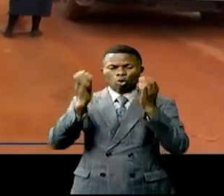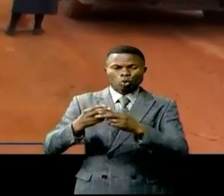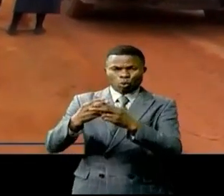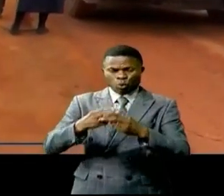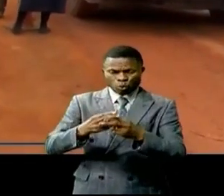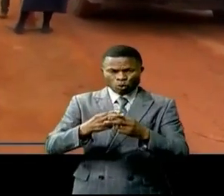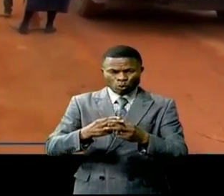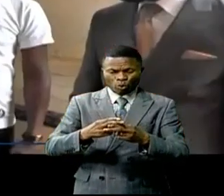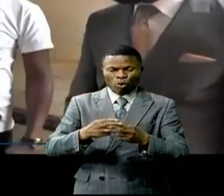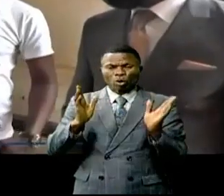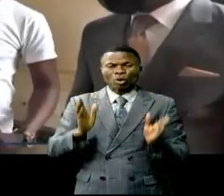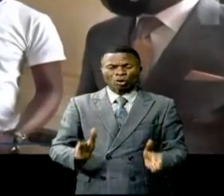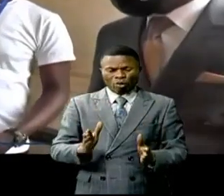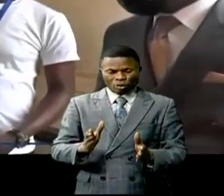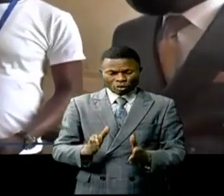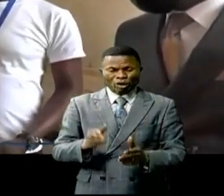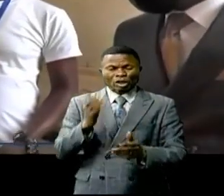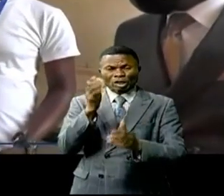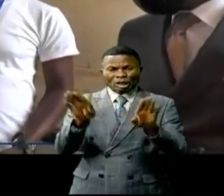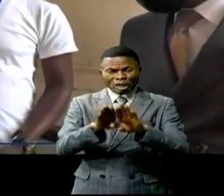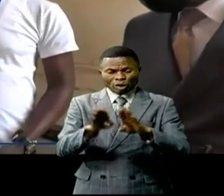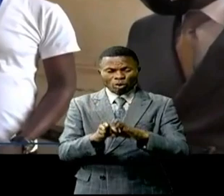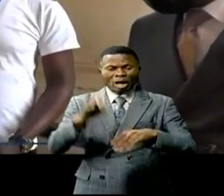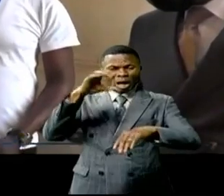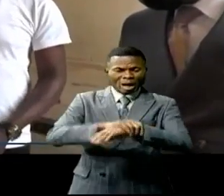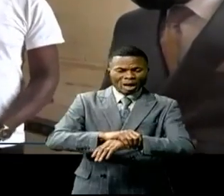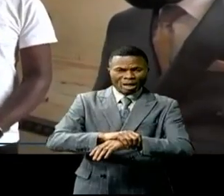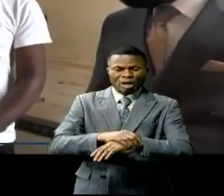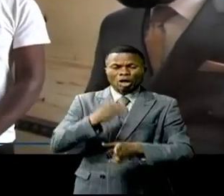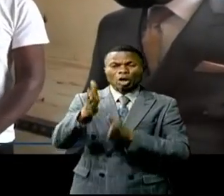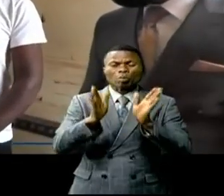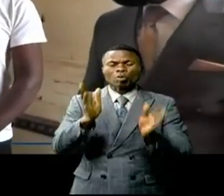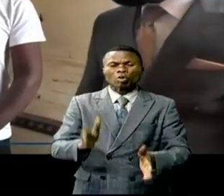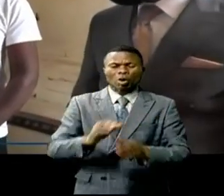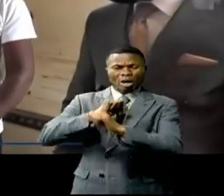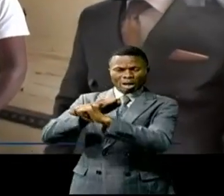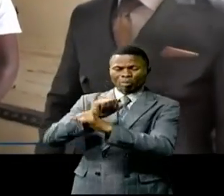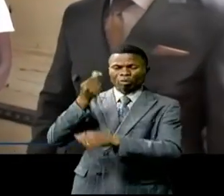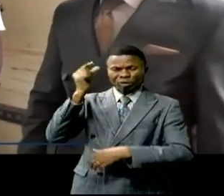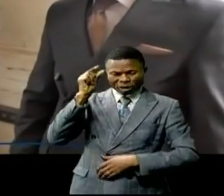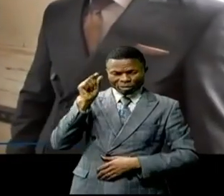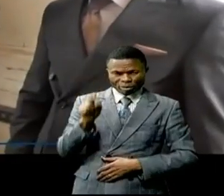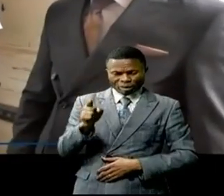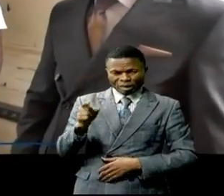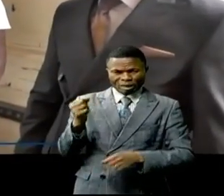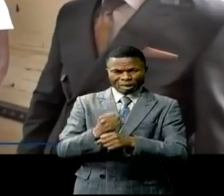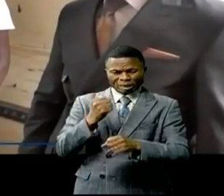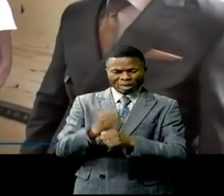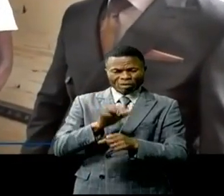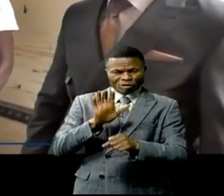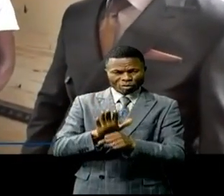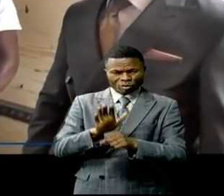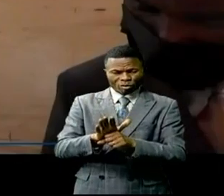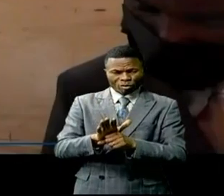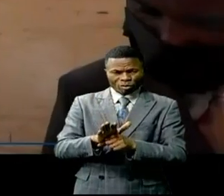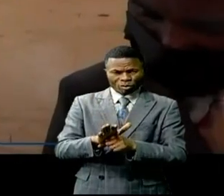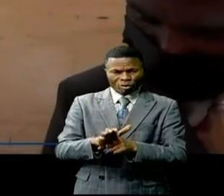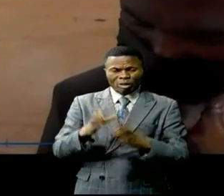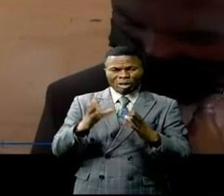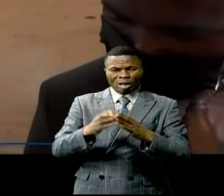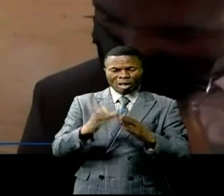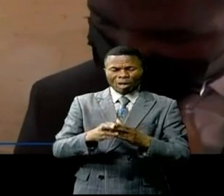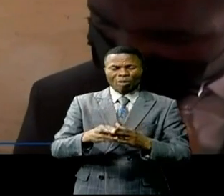est à lèvres nuit et jour pour traquer les fraudeurs et veiller à la protection de ceux qui travaillent à normes avec les lois de la